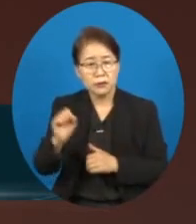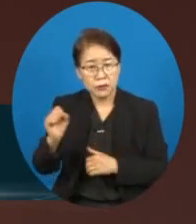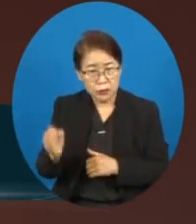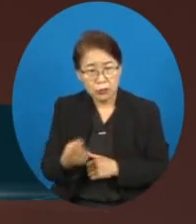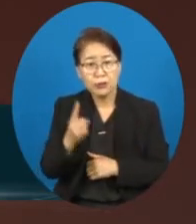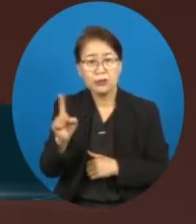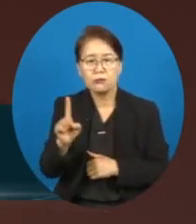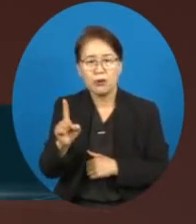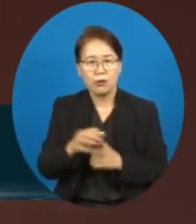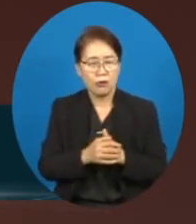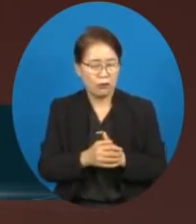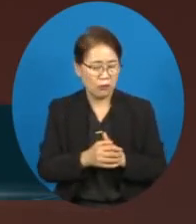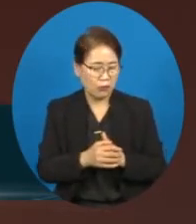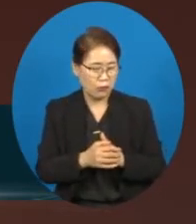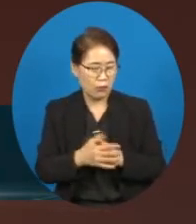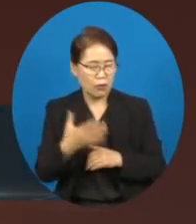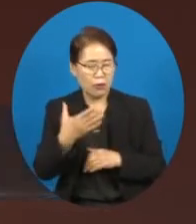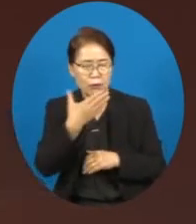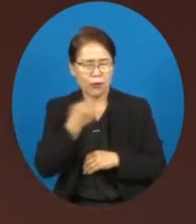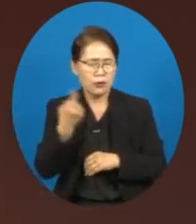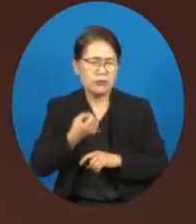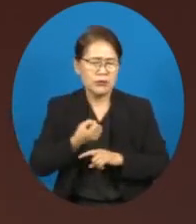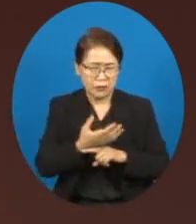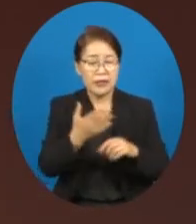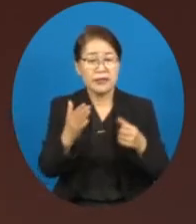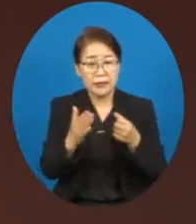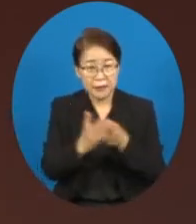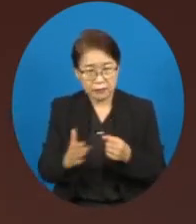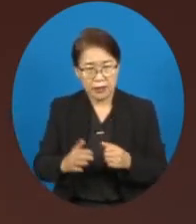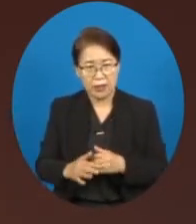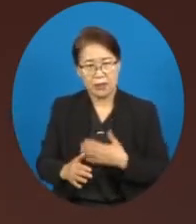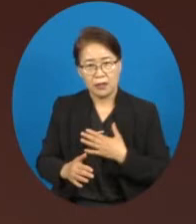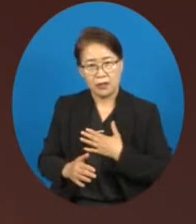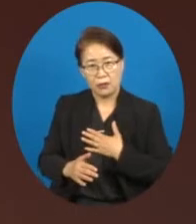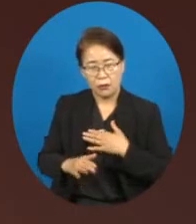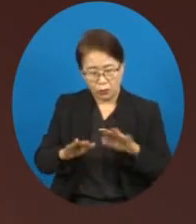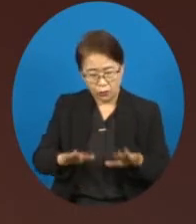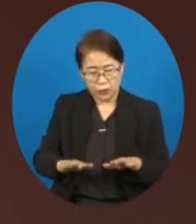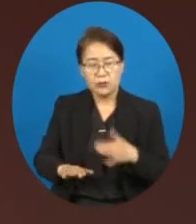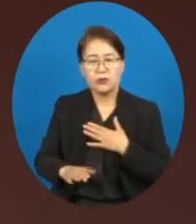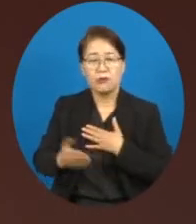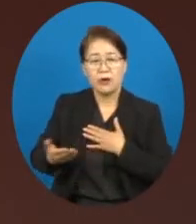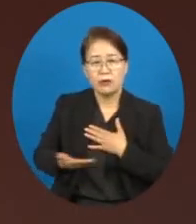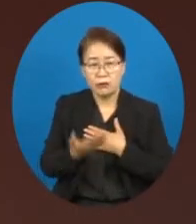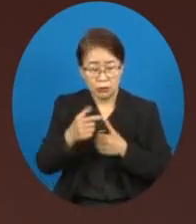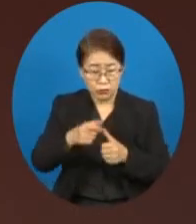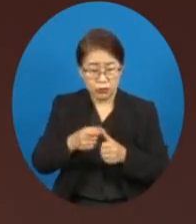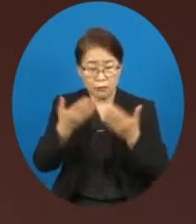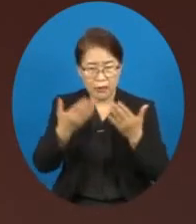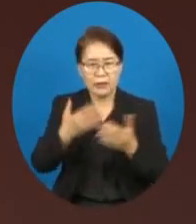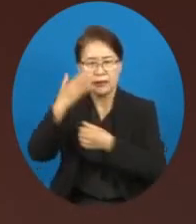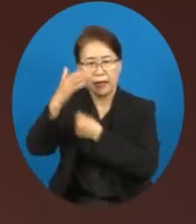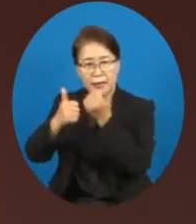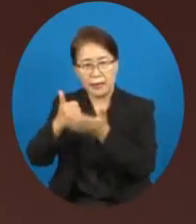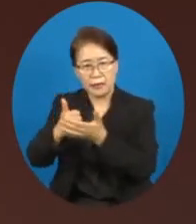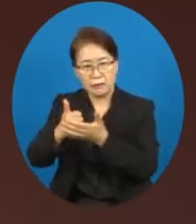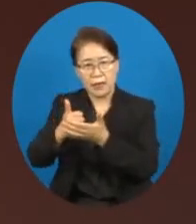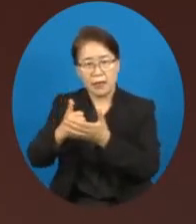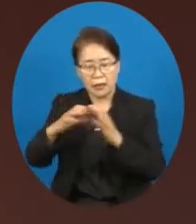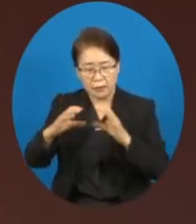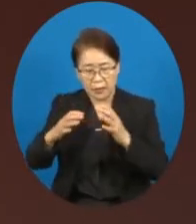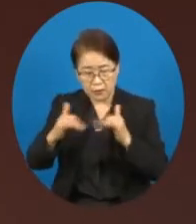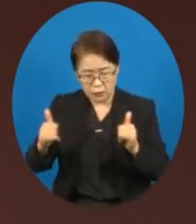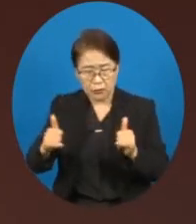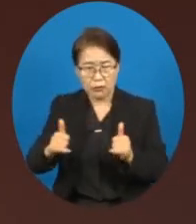전하여 주었기 때문이라는 것입니다. 그래서 오늘 저와 여러분들이 이렇게 구원받은 하나님의 백성으로서 이